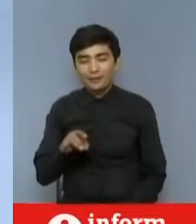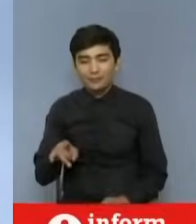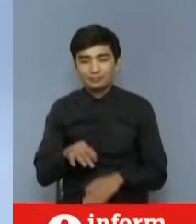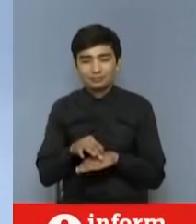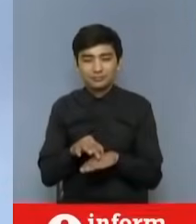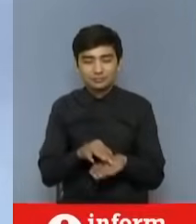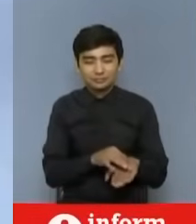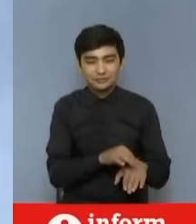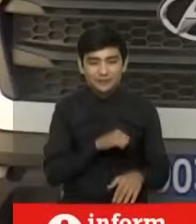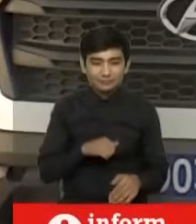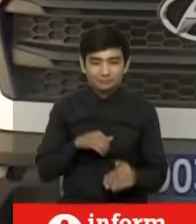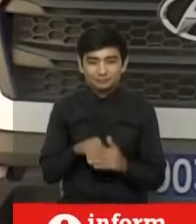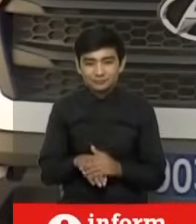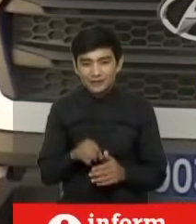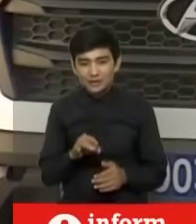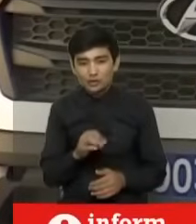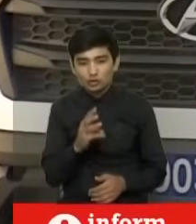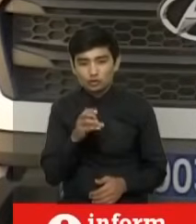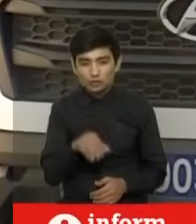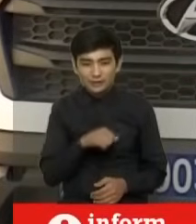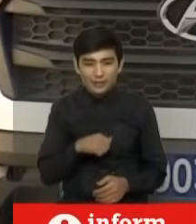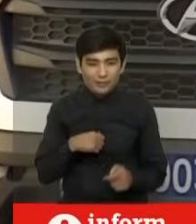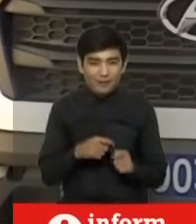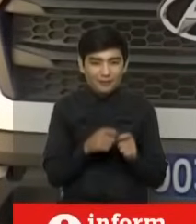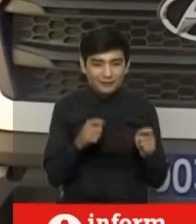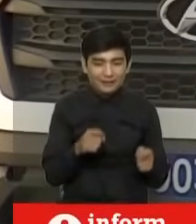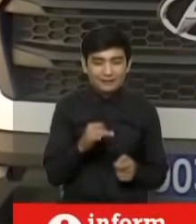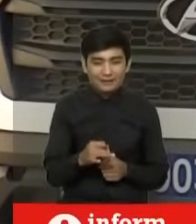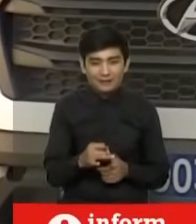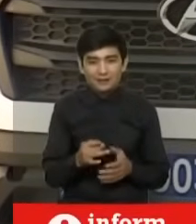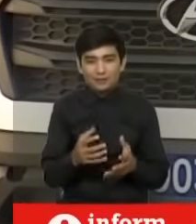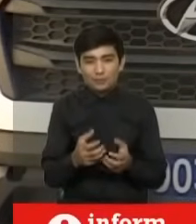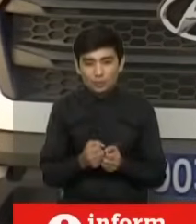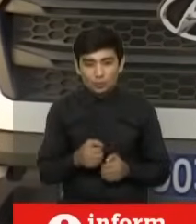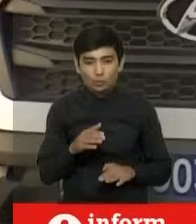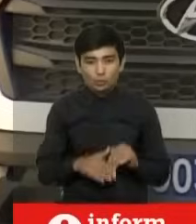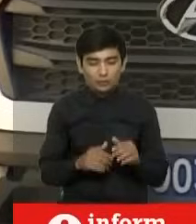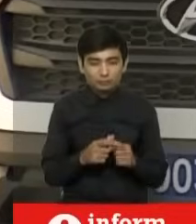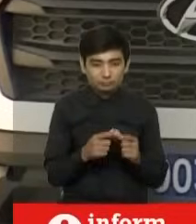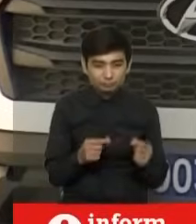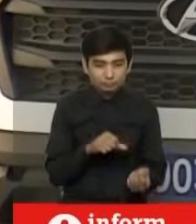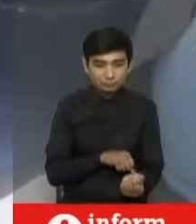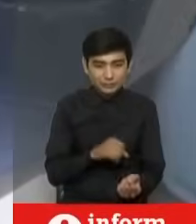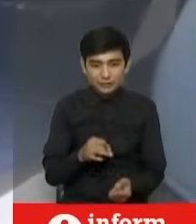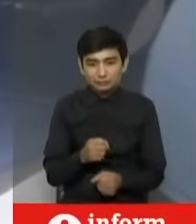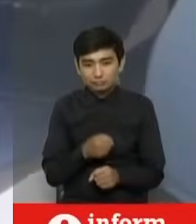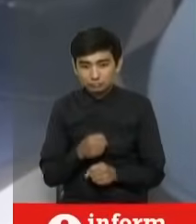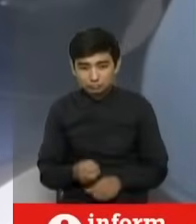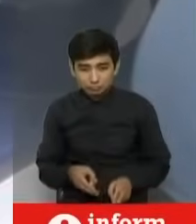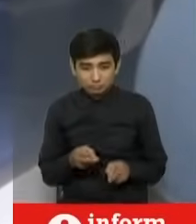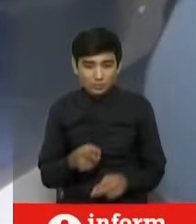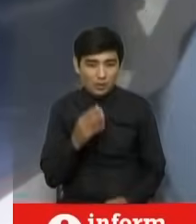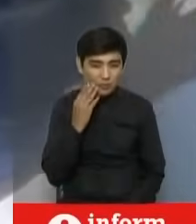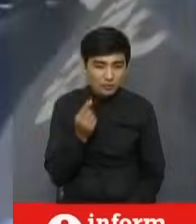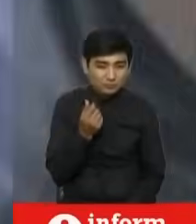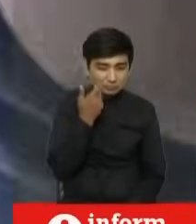самые наркозакладчики. Они сами открывают счета, соответственно, они сами берут в руки наркотики и занимаются преступной деятельностью. Легкий способ